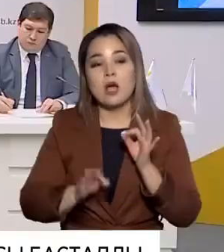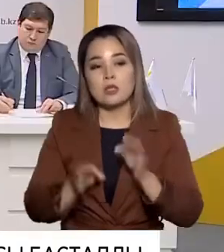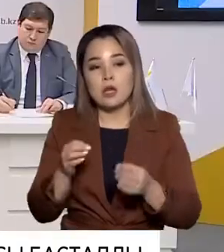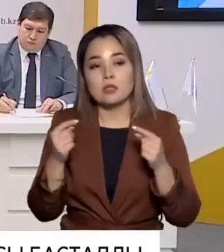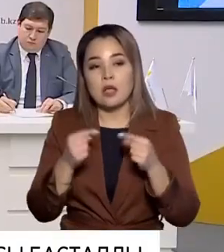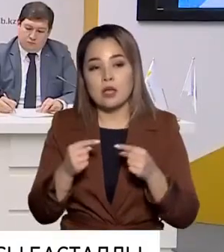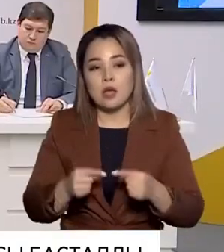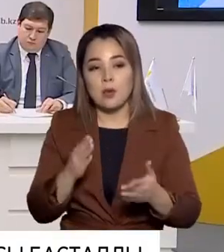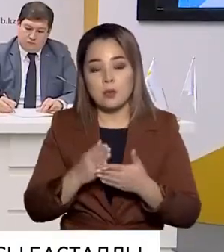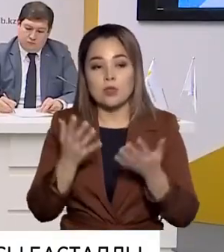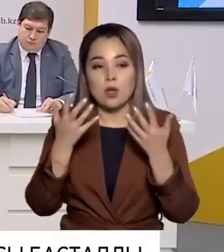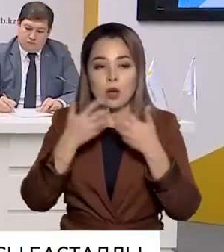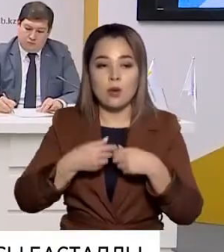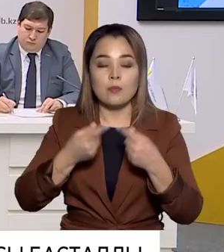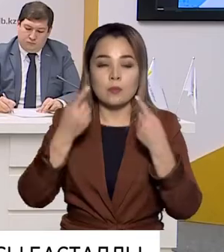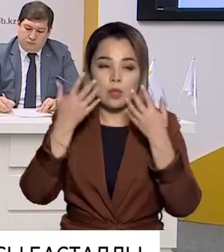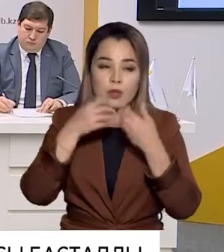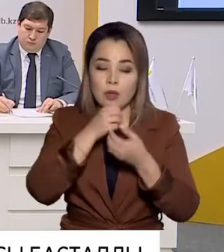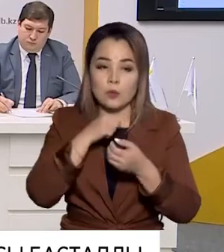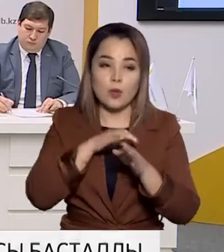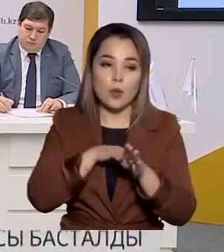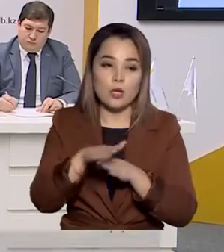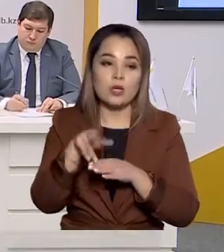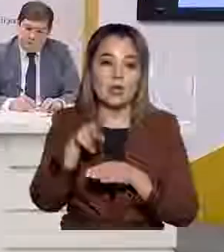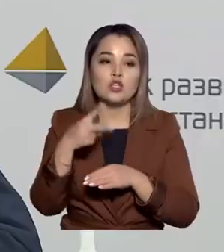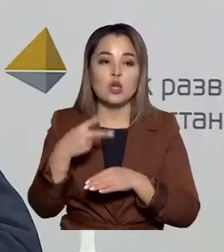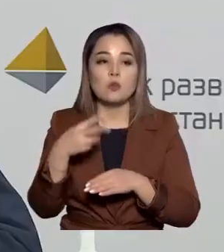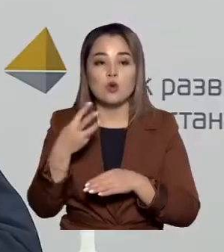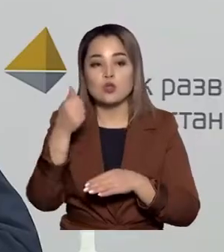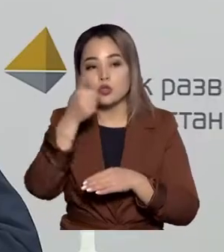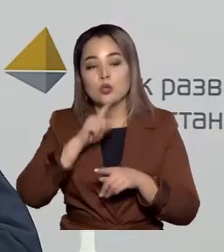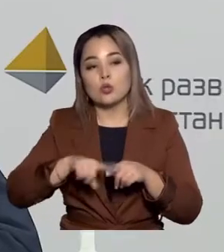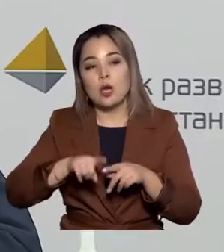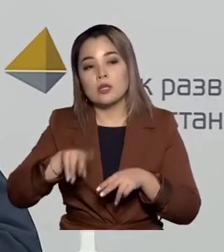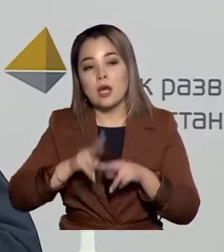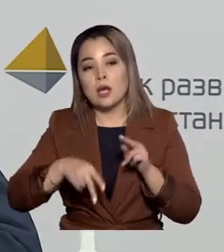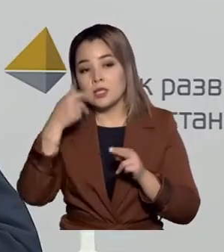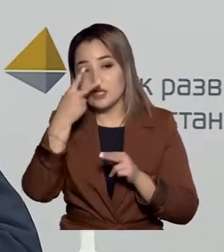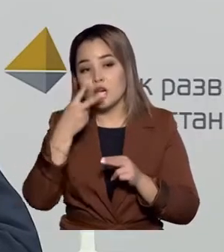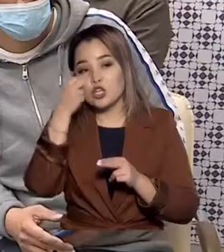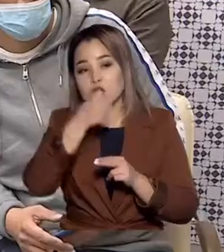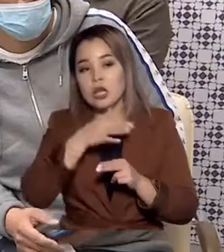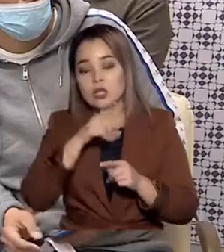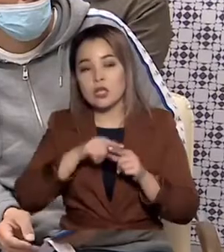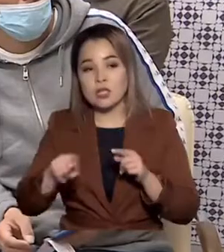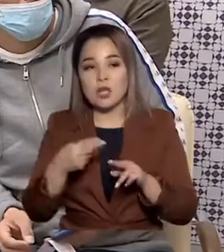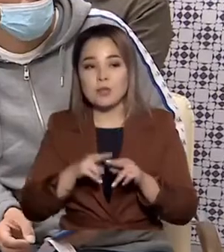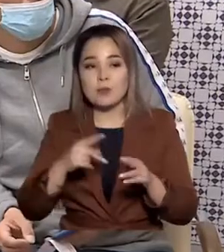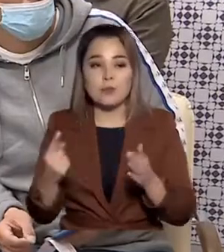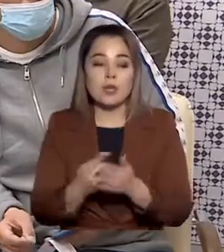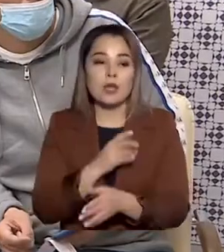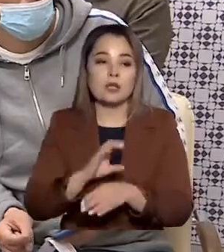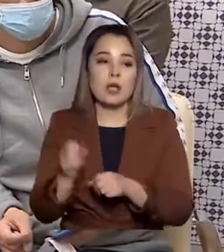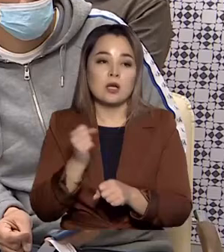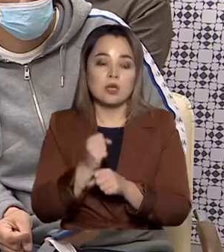Толық автоматтандырылған зауыттың құрылысы 2023 жылы аяқталады. Яғни 2 жылдан соң кәсіпорын алғашқы